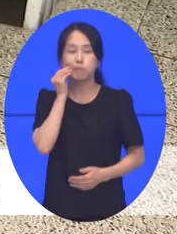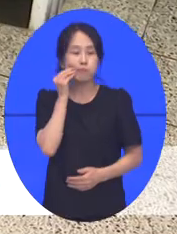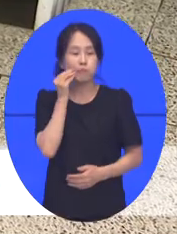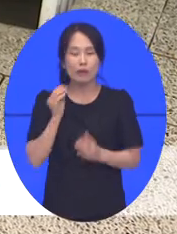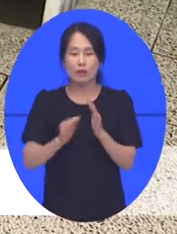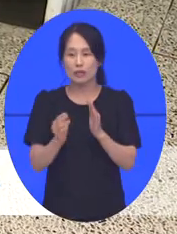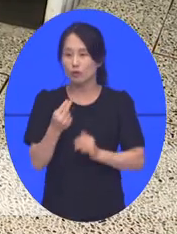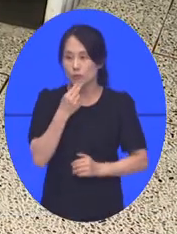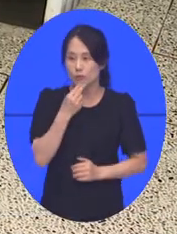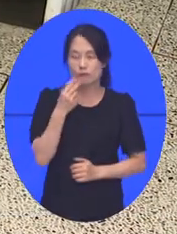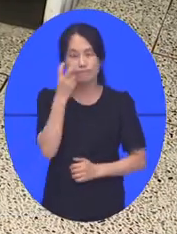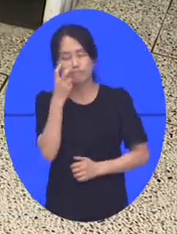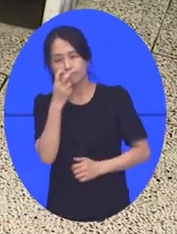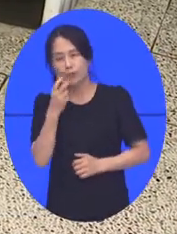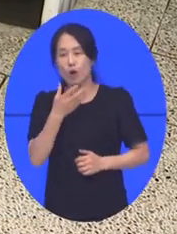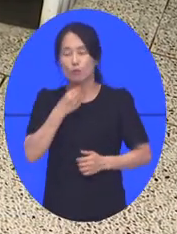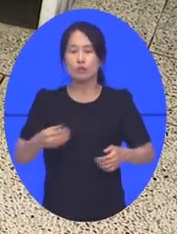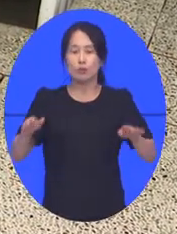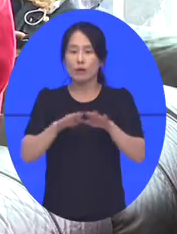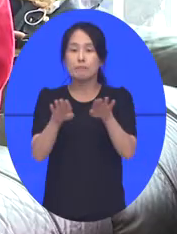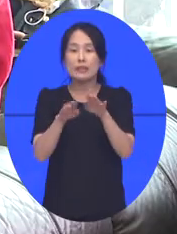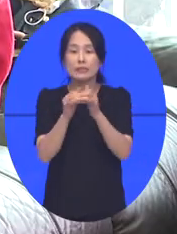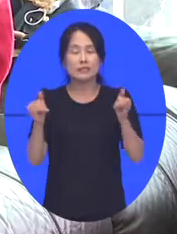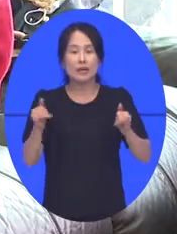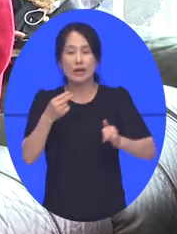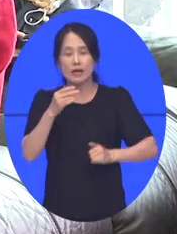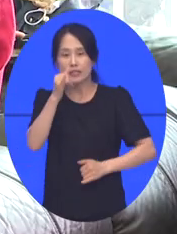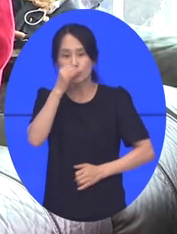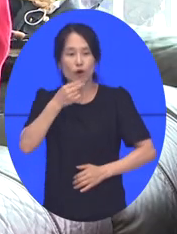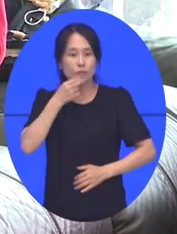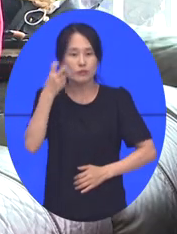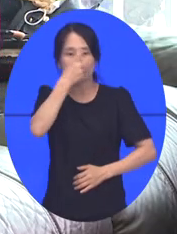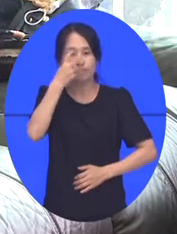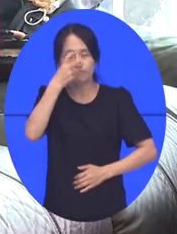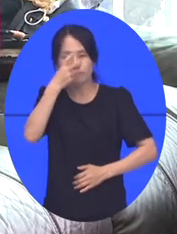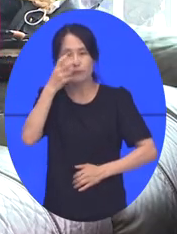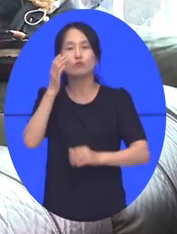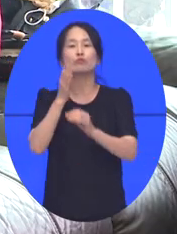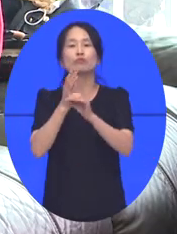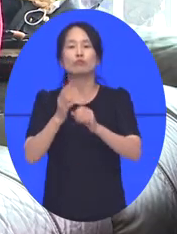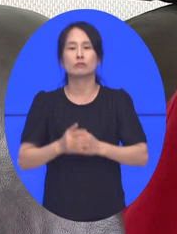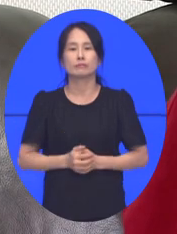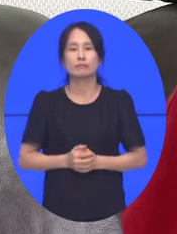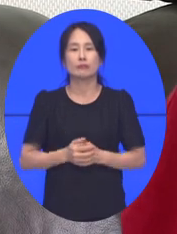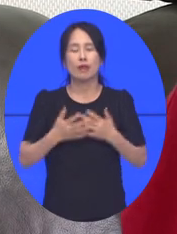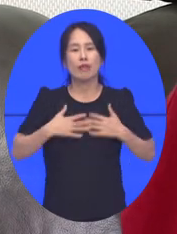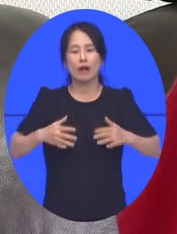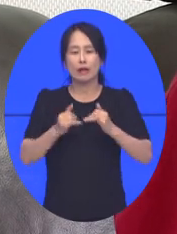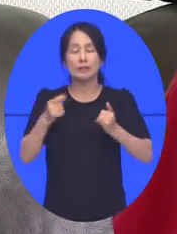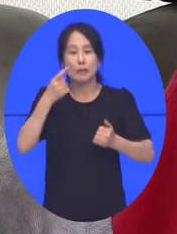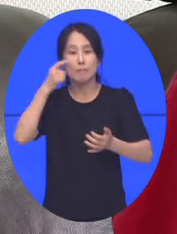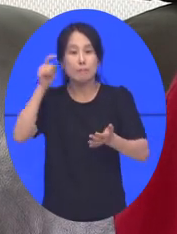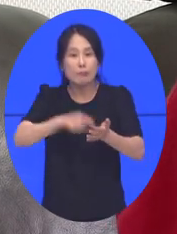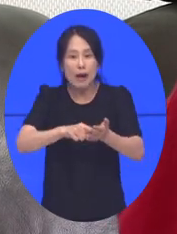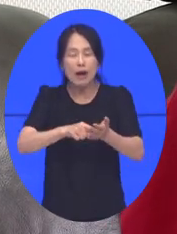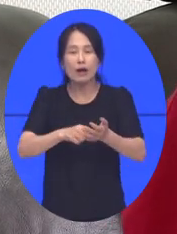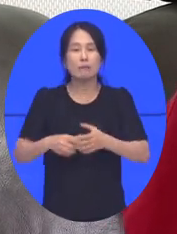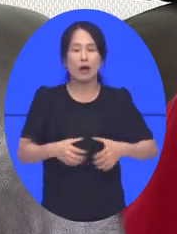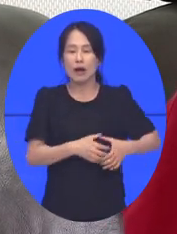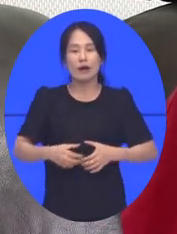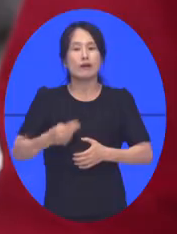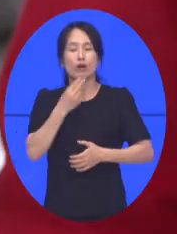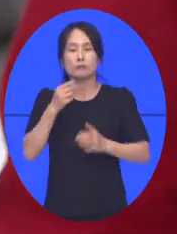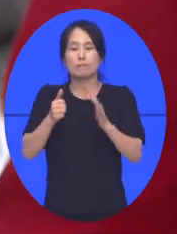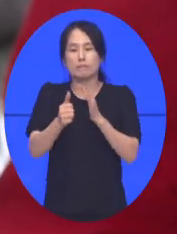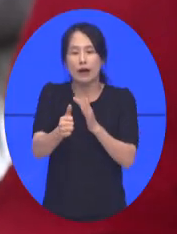없는지, 복지관에 발길이 뜸한 어르신은 없는지 살피는 것이 일상입니다. 소외된 이웃을 발견하면 주저하지 않고